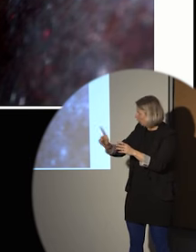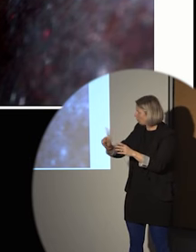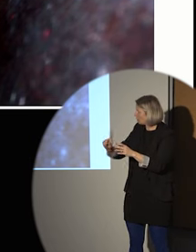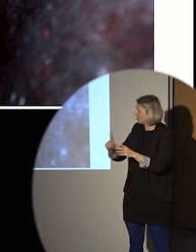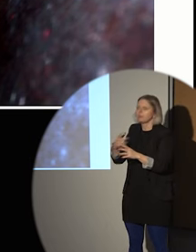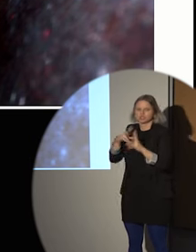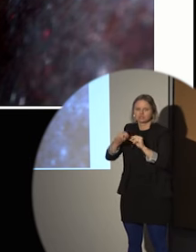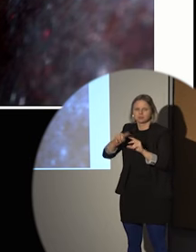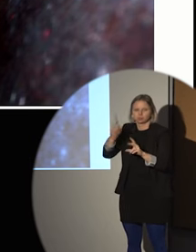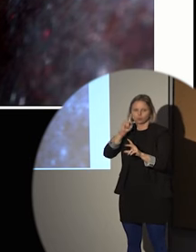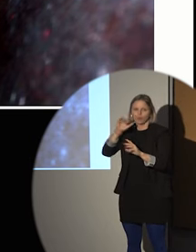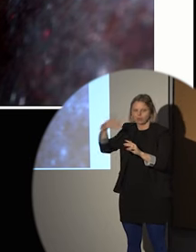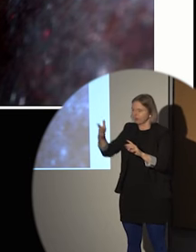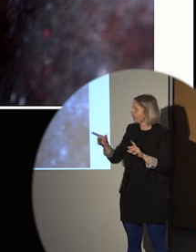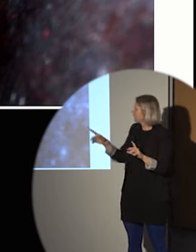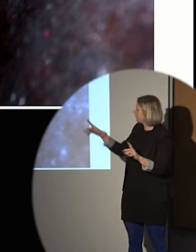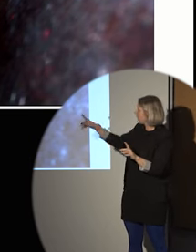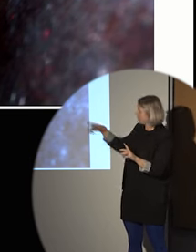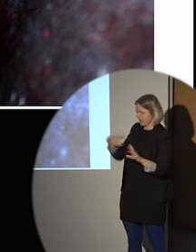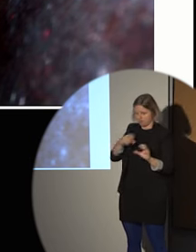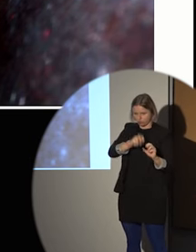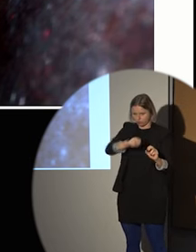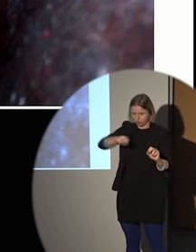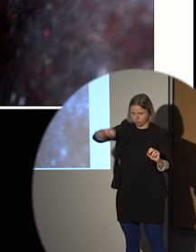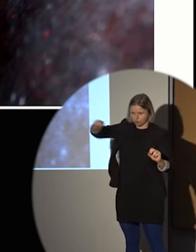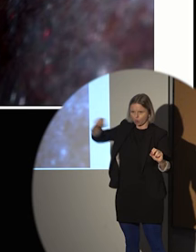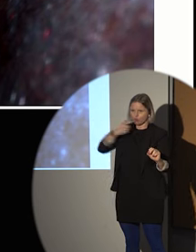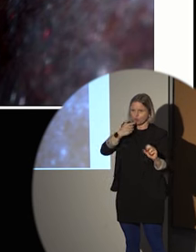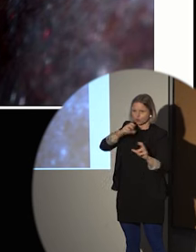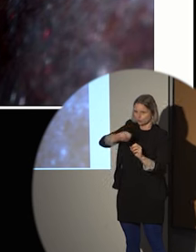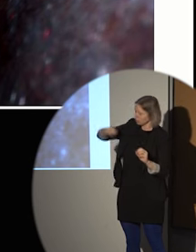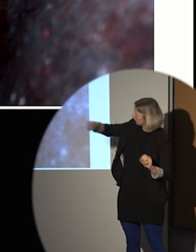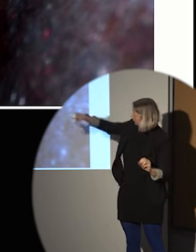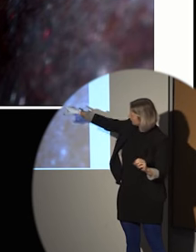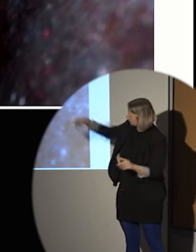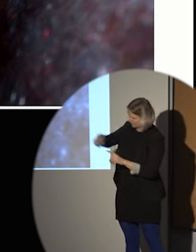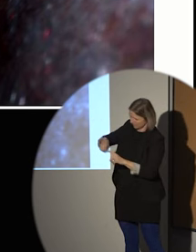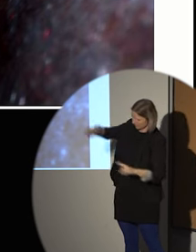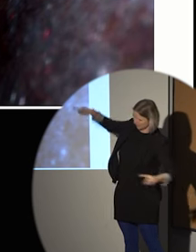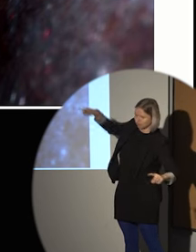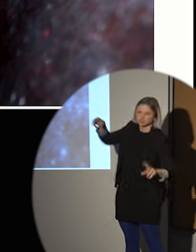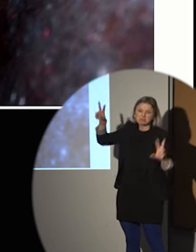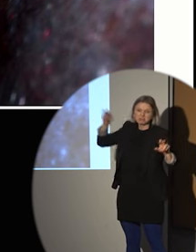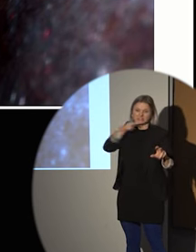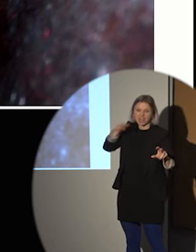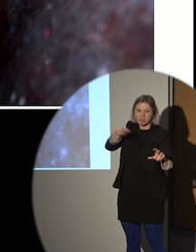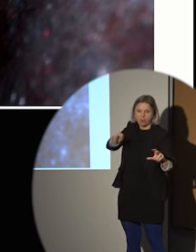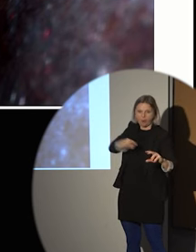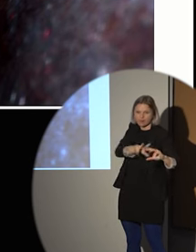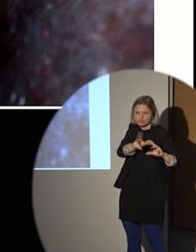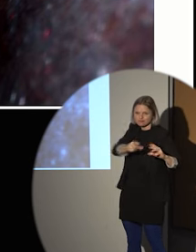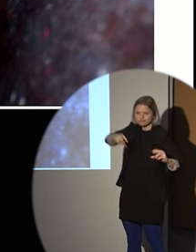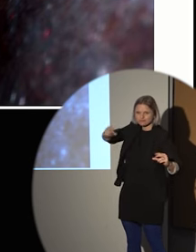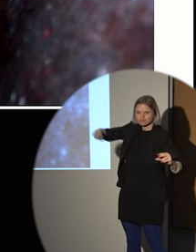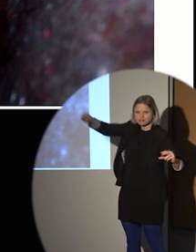de l'importance. Et la longueur de ce gigantesque serpent, vous voyez, est de l'ordre